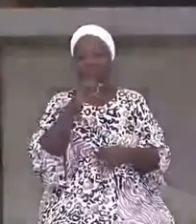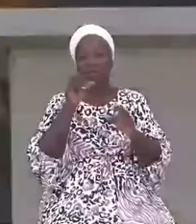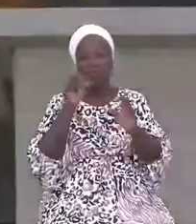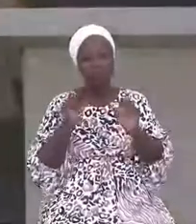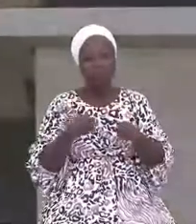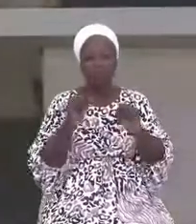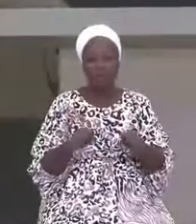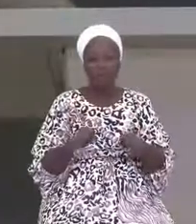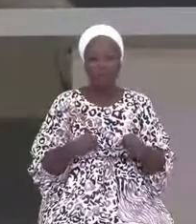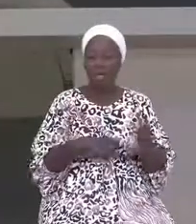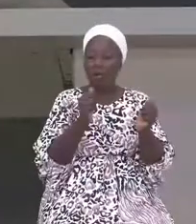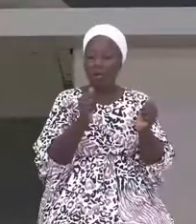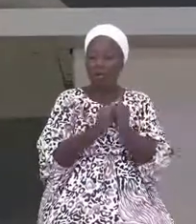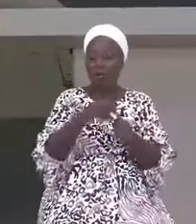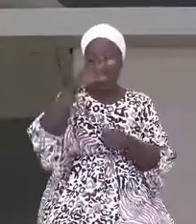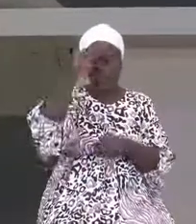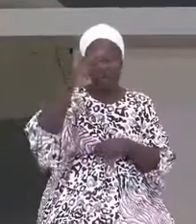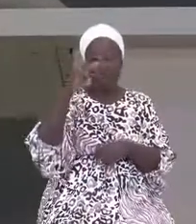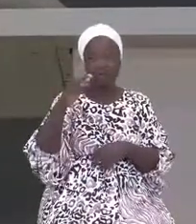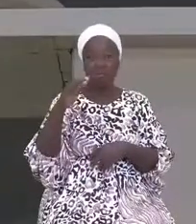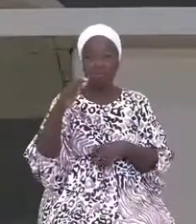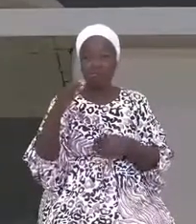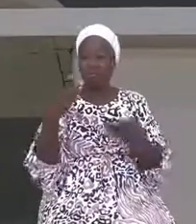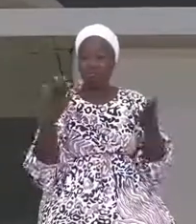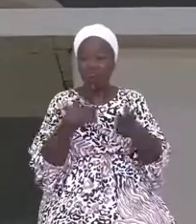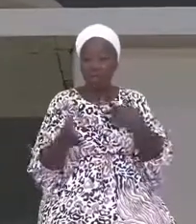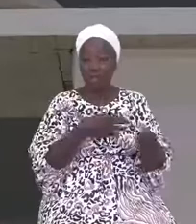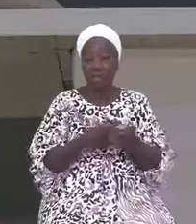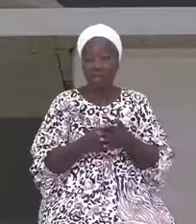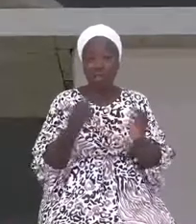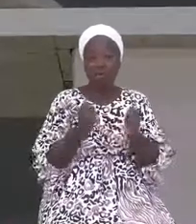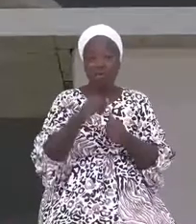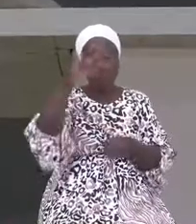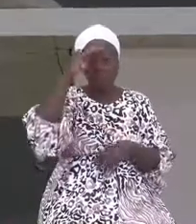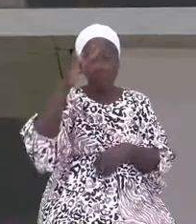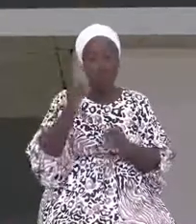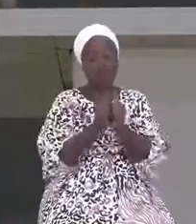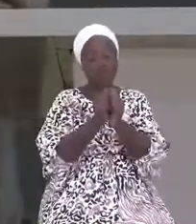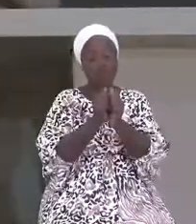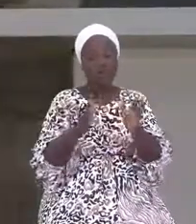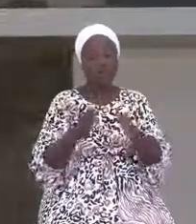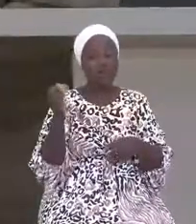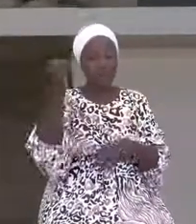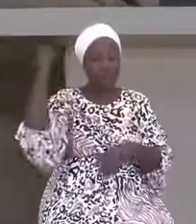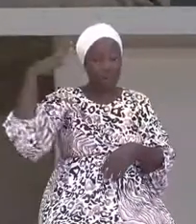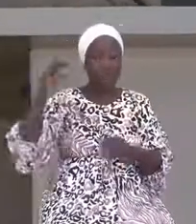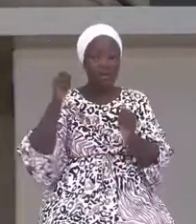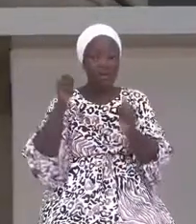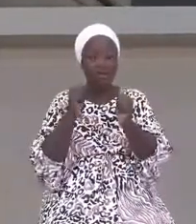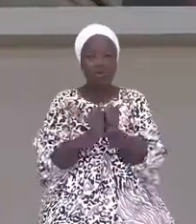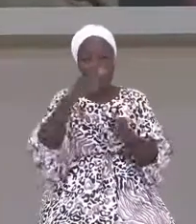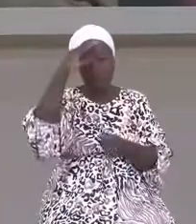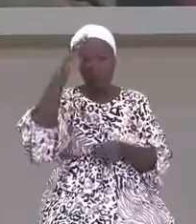Mais aux hommes, sans secours, aux hommes, sans la grâce, aux hommes,